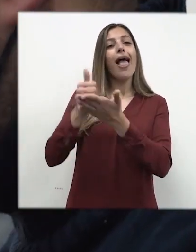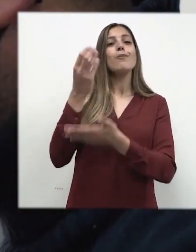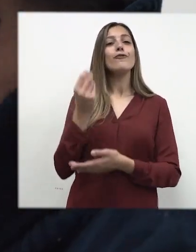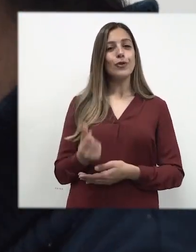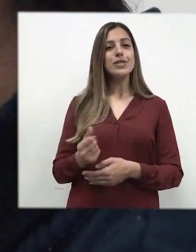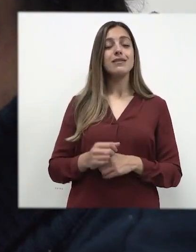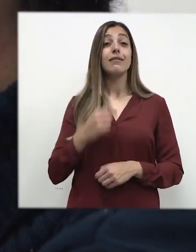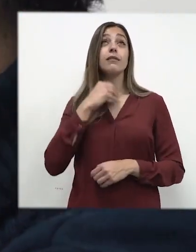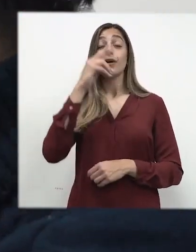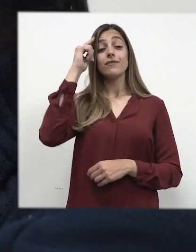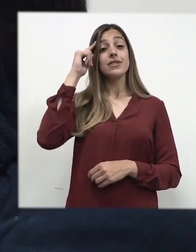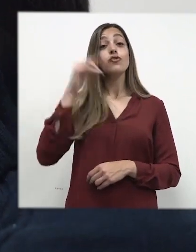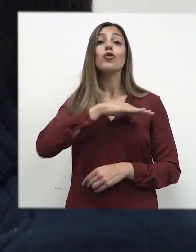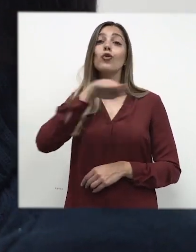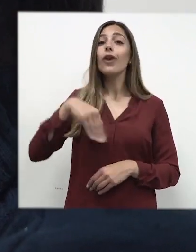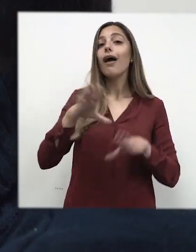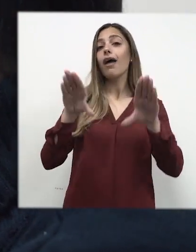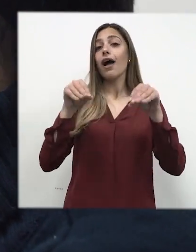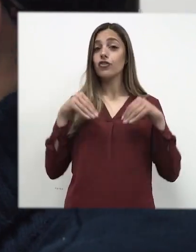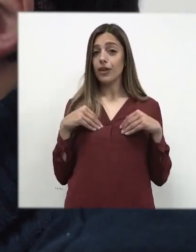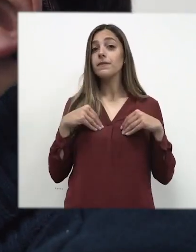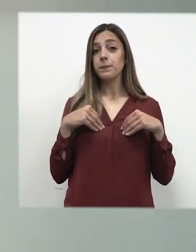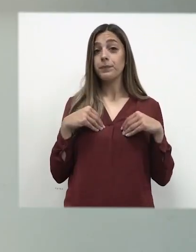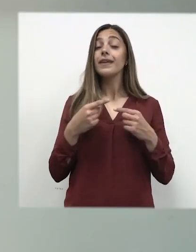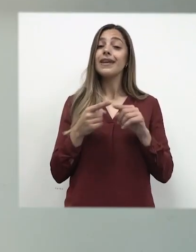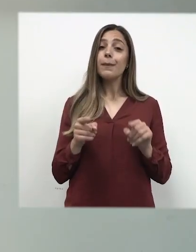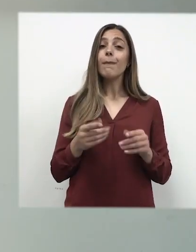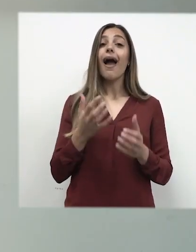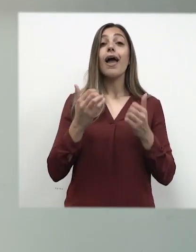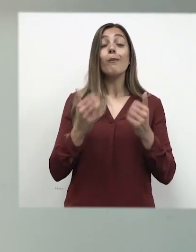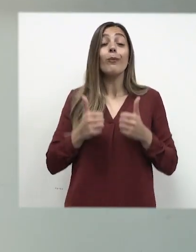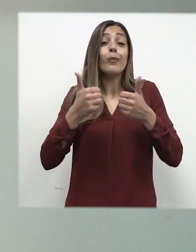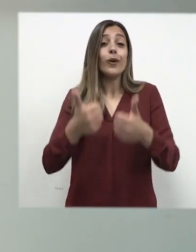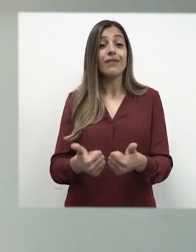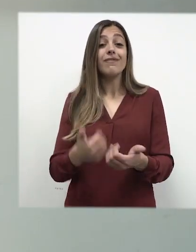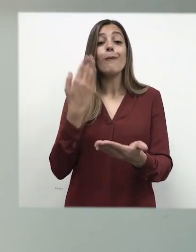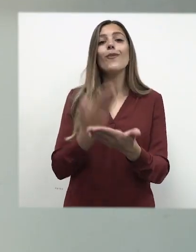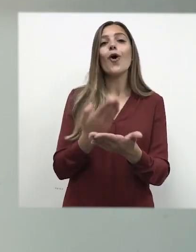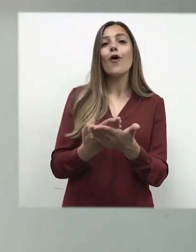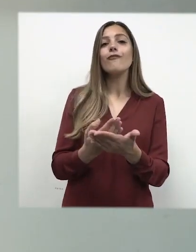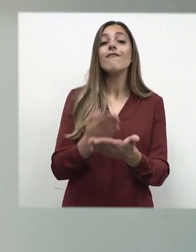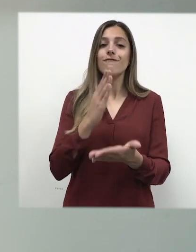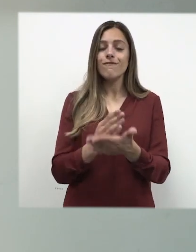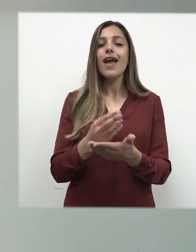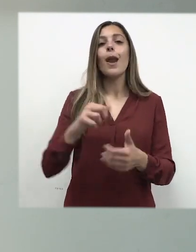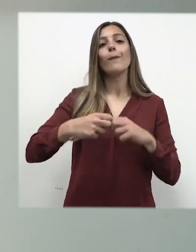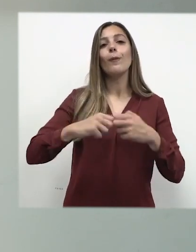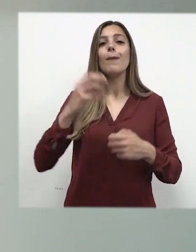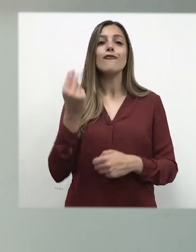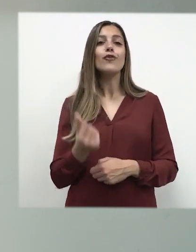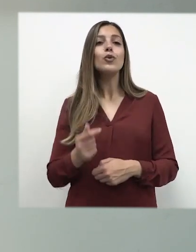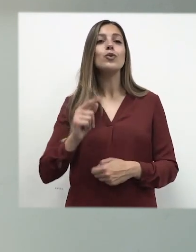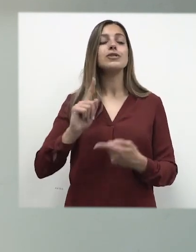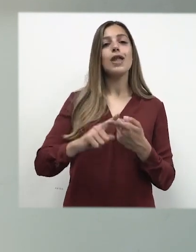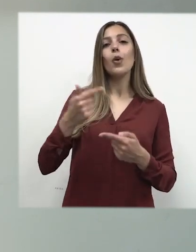fissiex liku min jappliqa l-ezanżjoni ħajjew għada bil-fors, ima di kena problemi u jiprov dhu l-provi finansari u teknċċi fejma